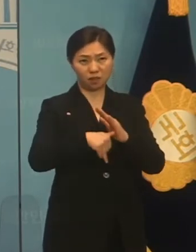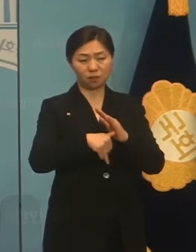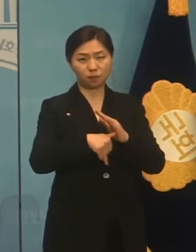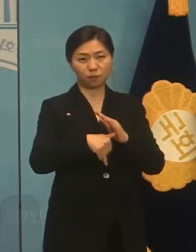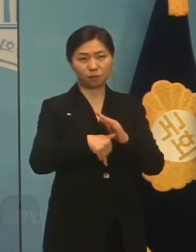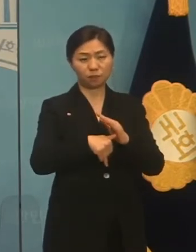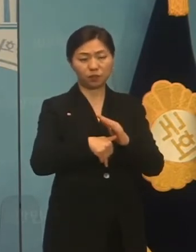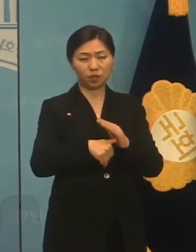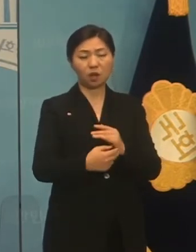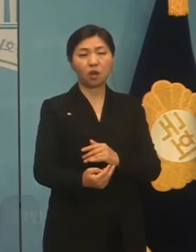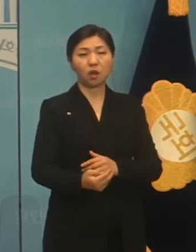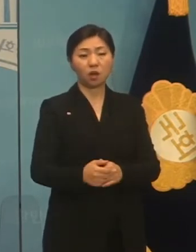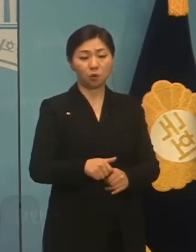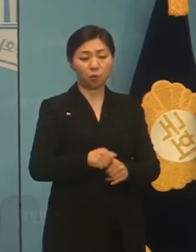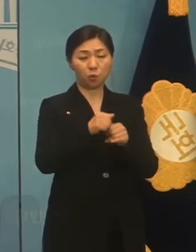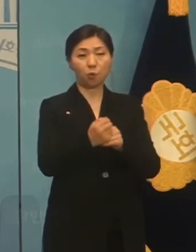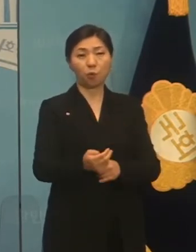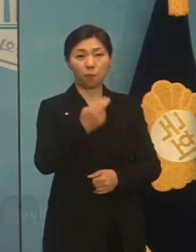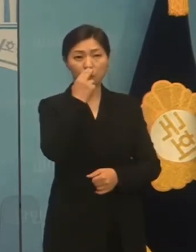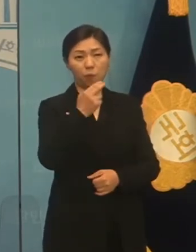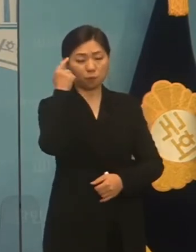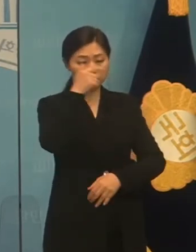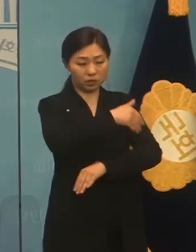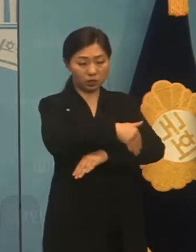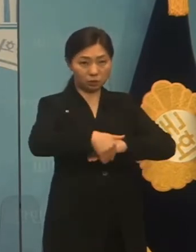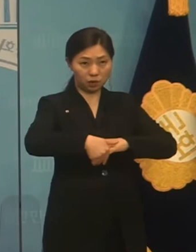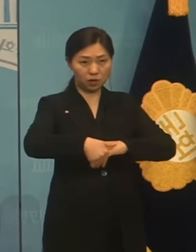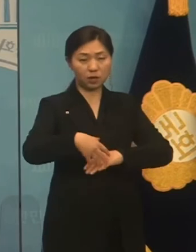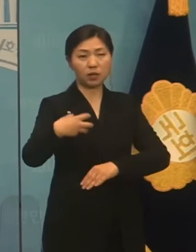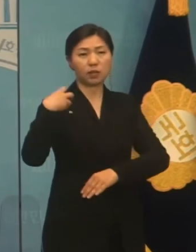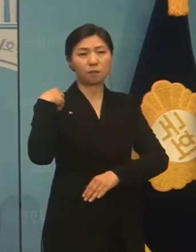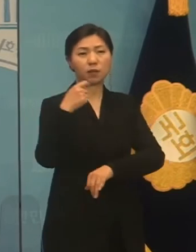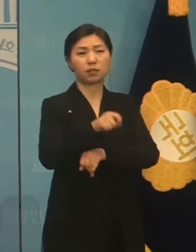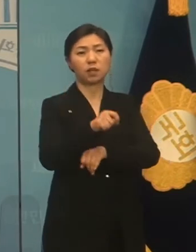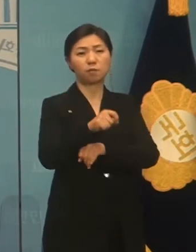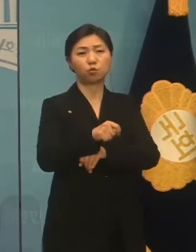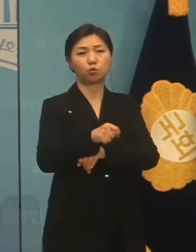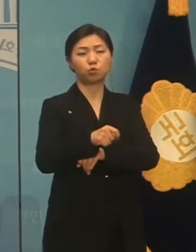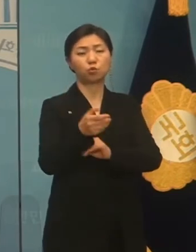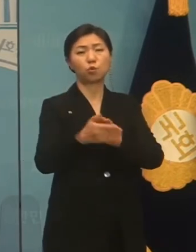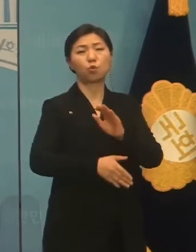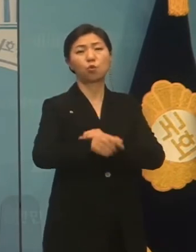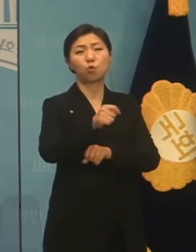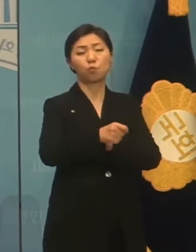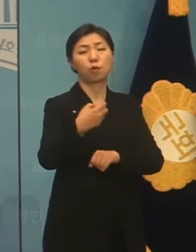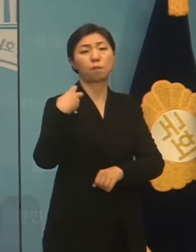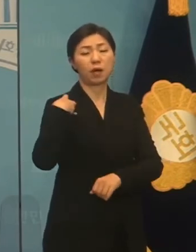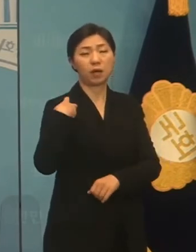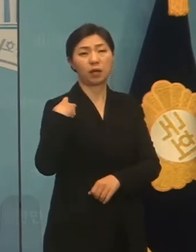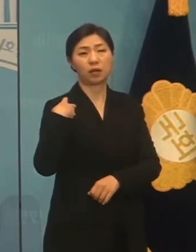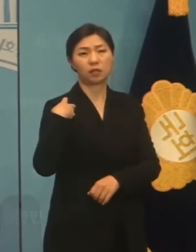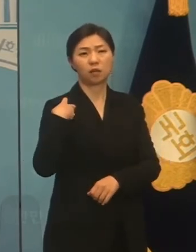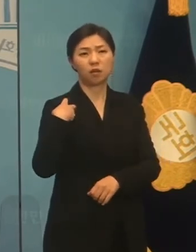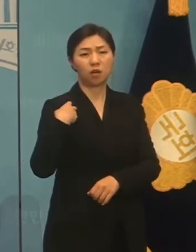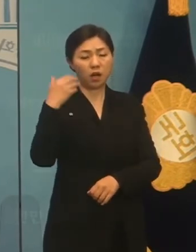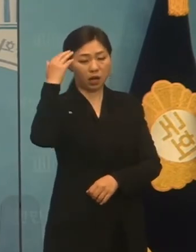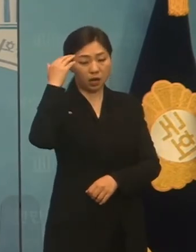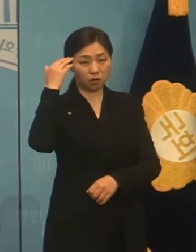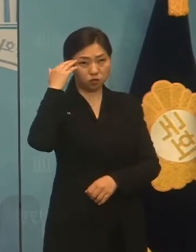고용보험기획 담당 사무관을 맡아서 대한민국 일자리 정책의